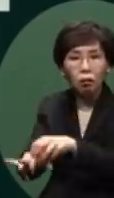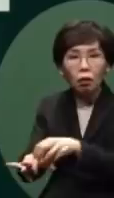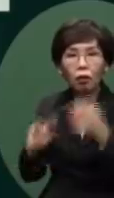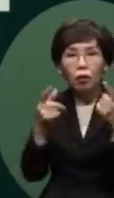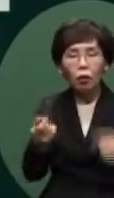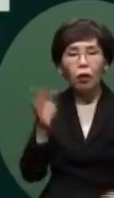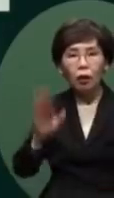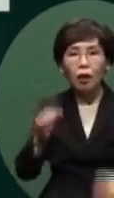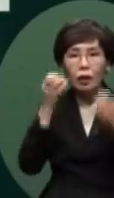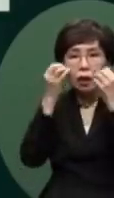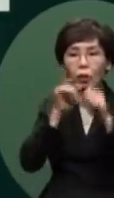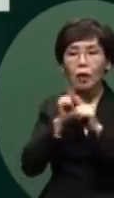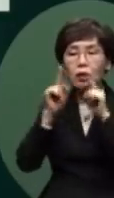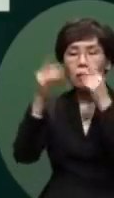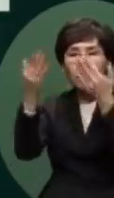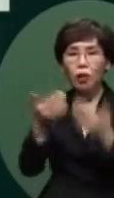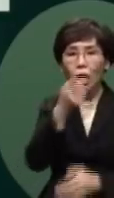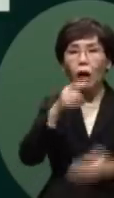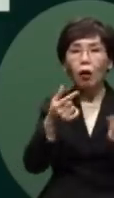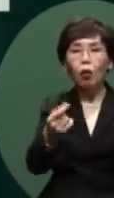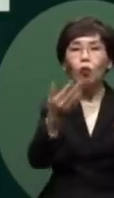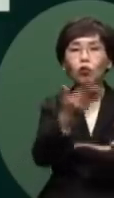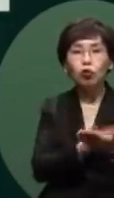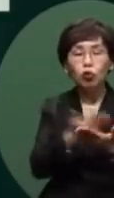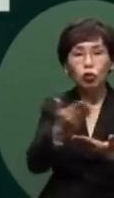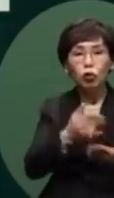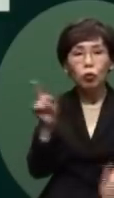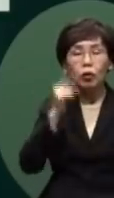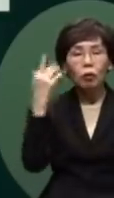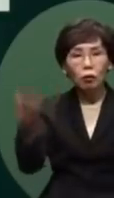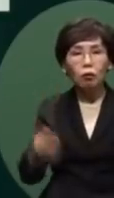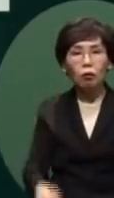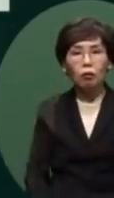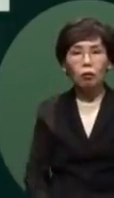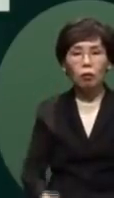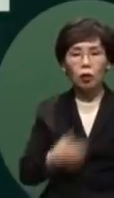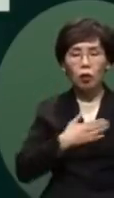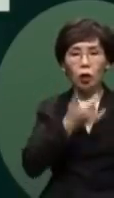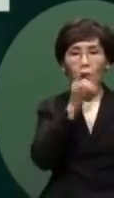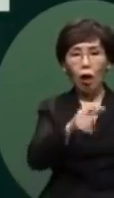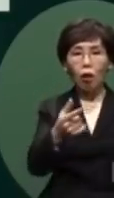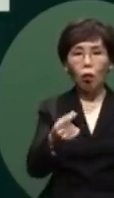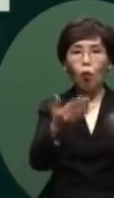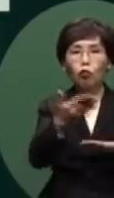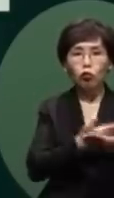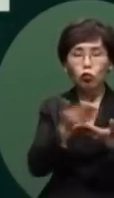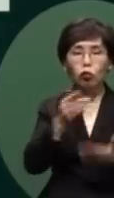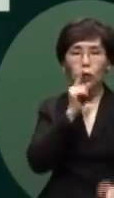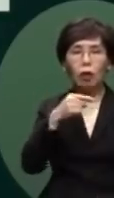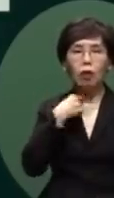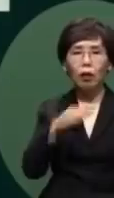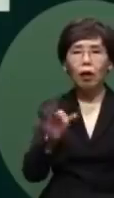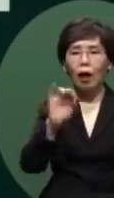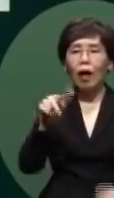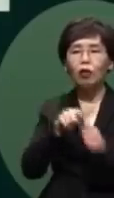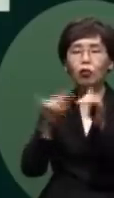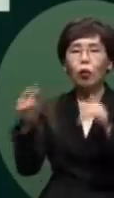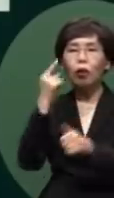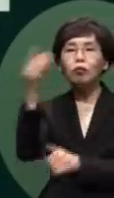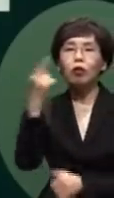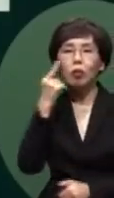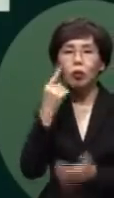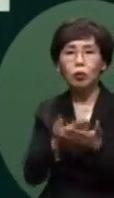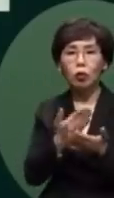새로 말씀하신 핵 공유는 대체 어떤 겁니까? 저한테 물으시는 거예요. 네. 저는 핵 공유를 얘기한 적이 없습니다. 전술핵 배치 얘기를 한 일은 안 후보님한테 여쭤보시죠. 네.